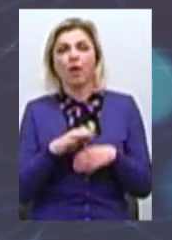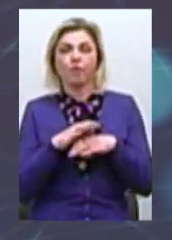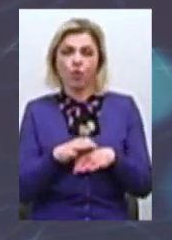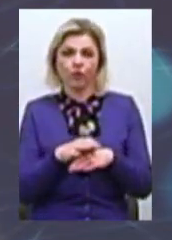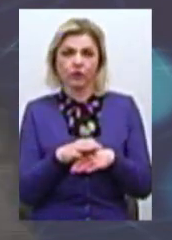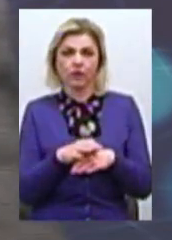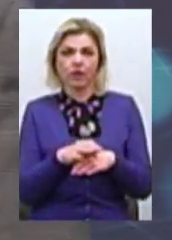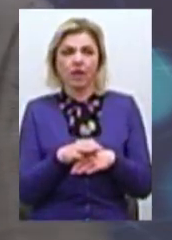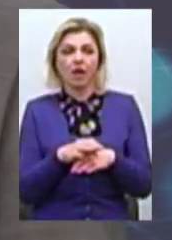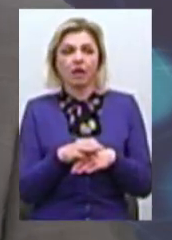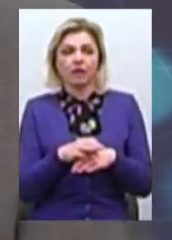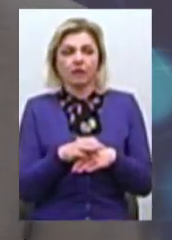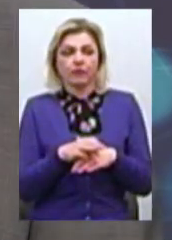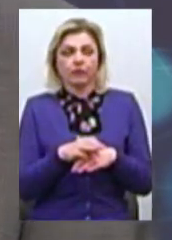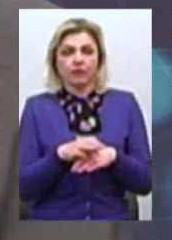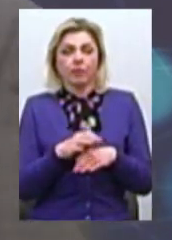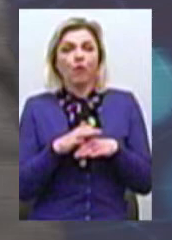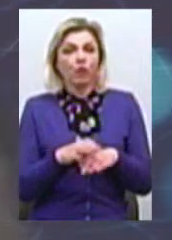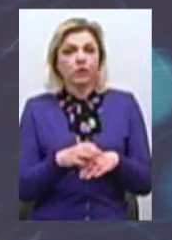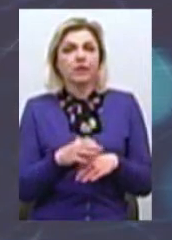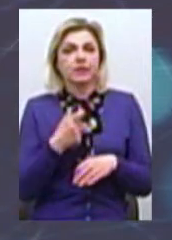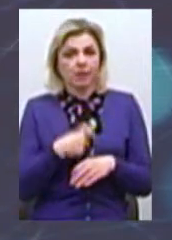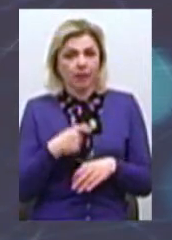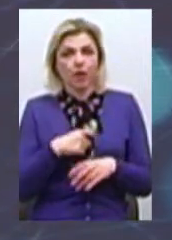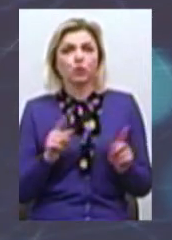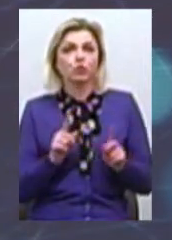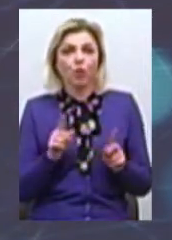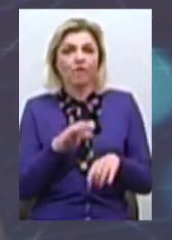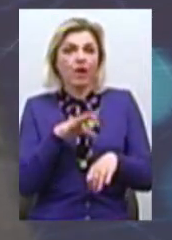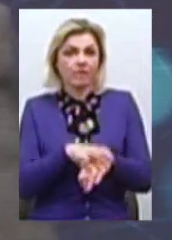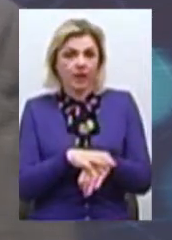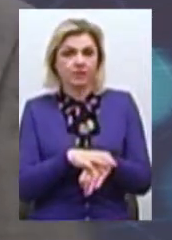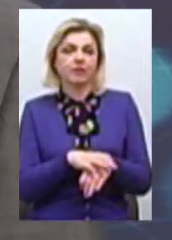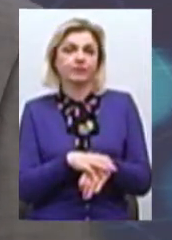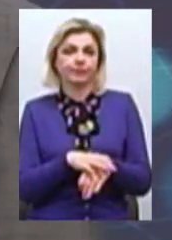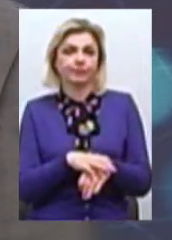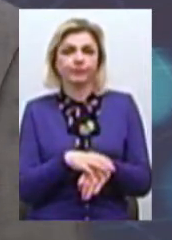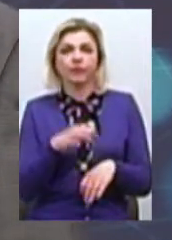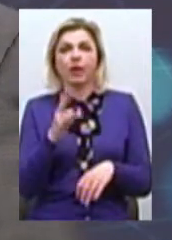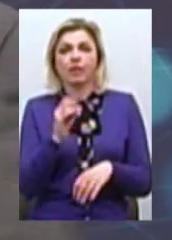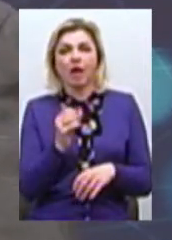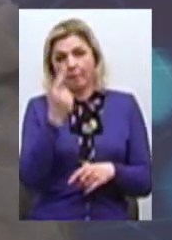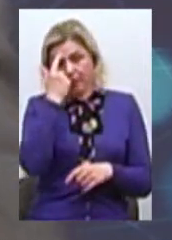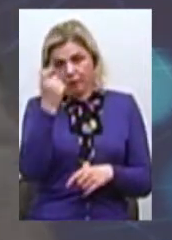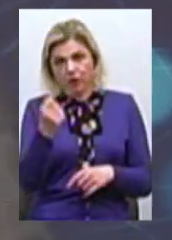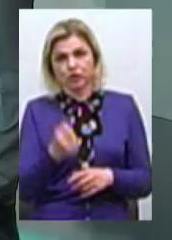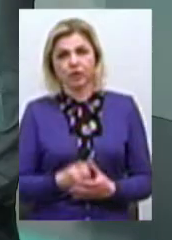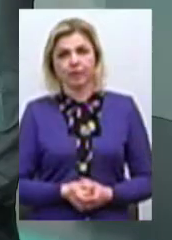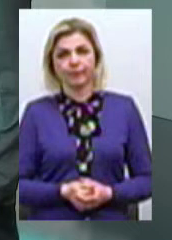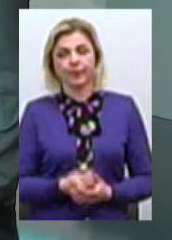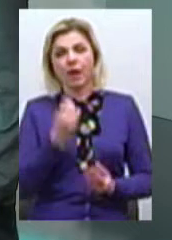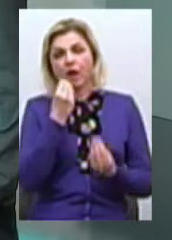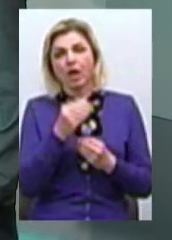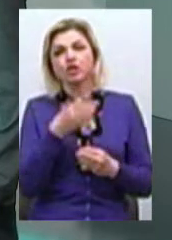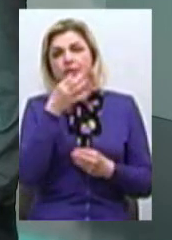себе, кандидат в наставники. І якщо щось виявляється, то на попередження, тобто краще